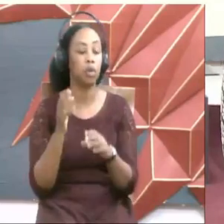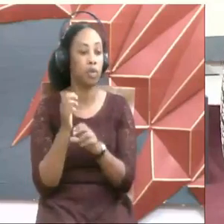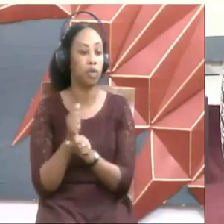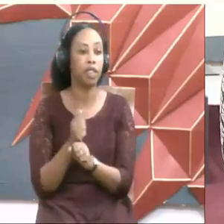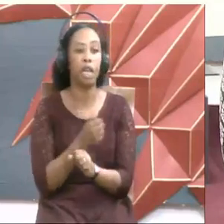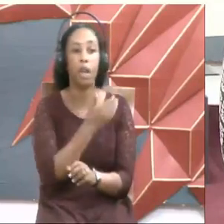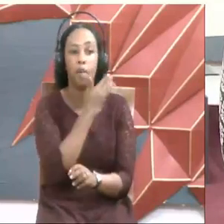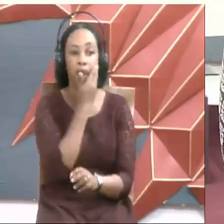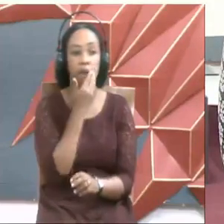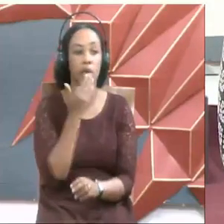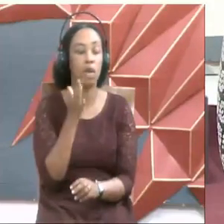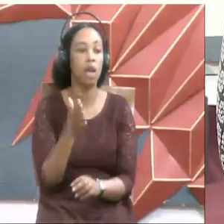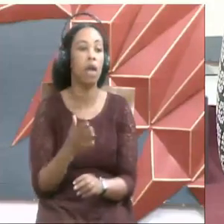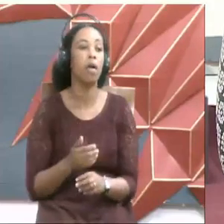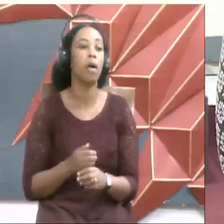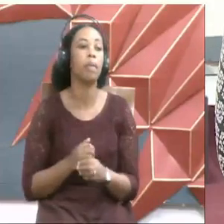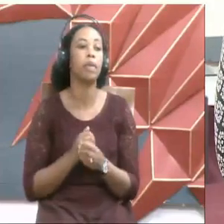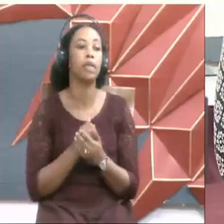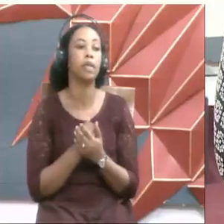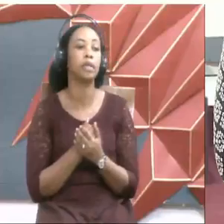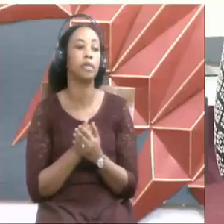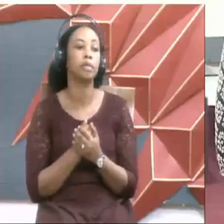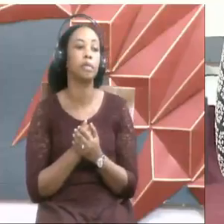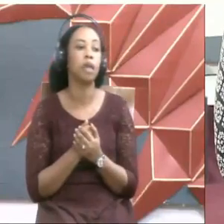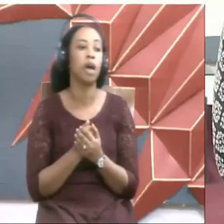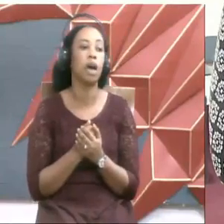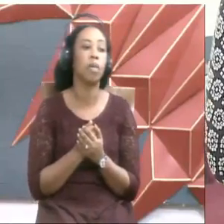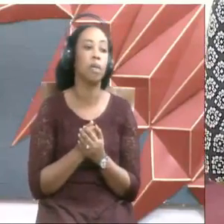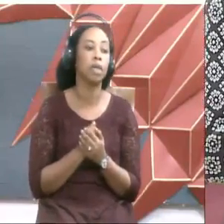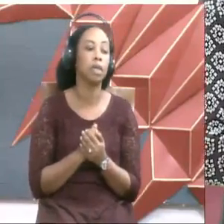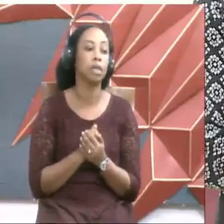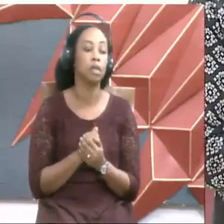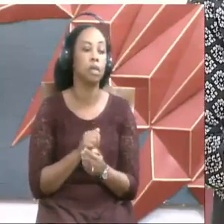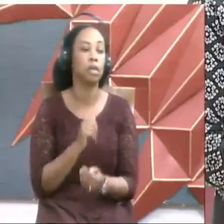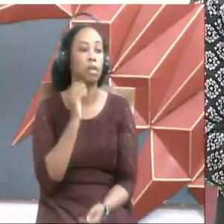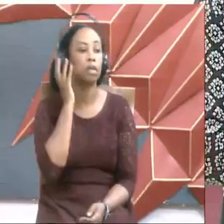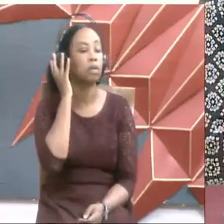cette chance. Amen. Amen.